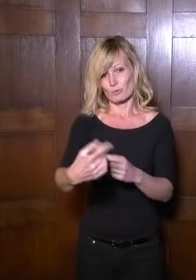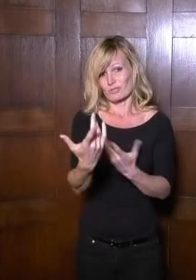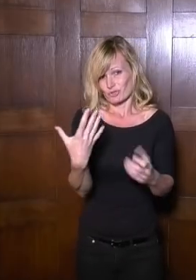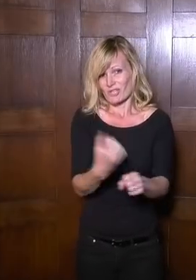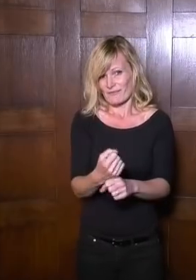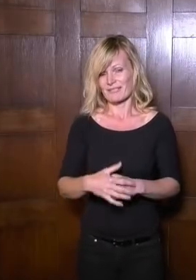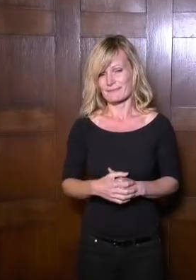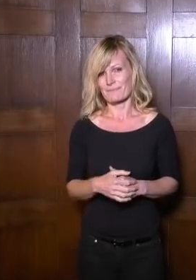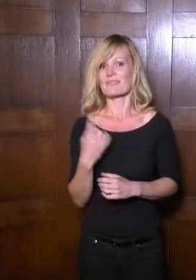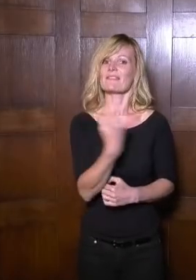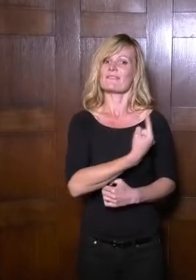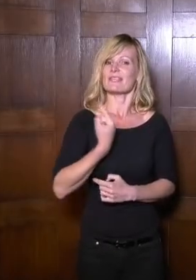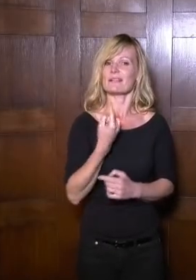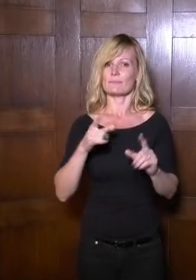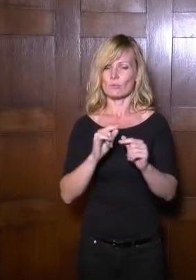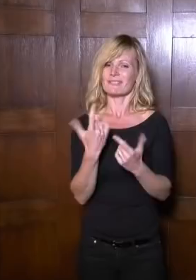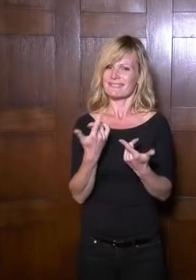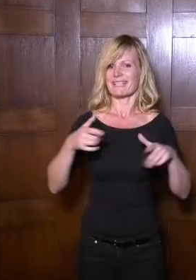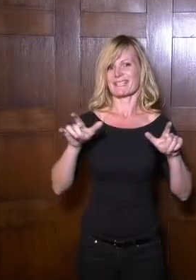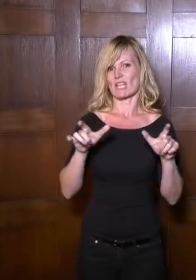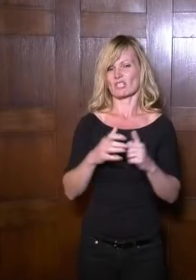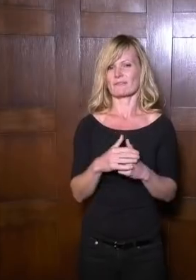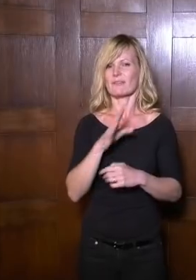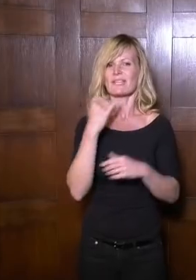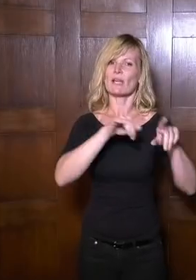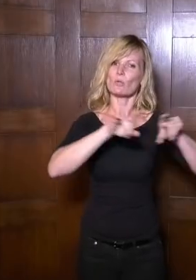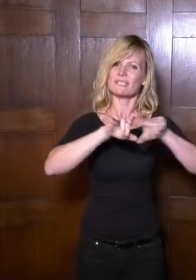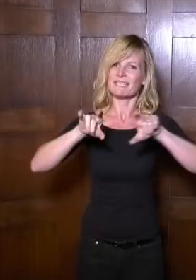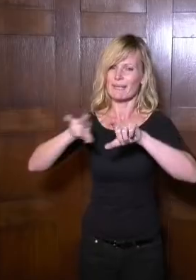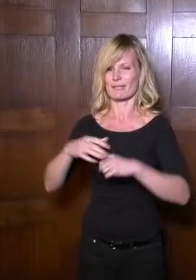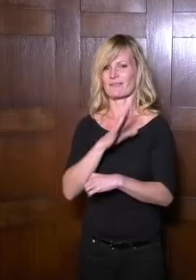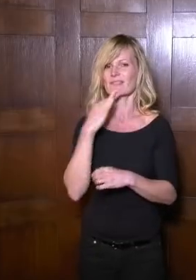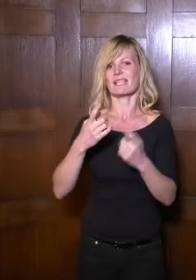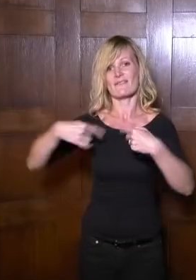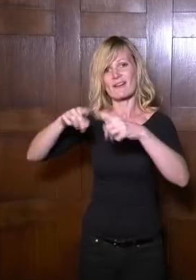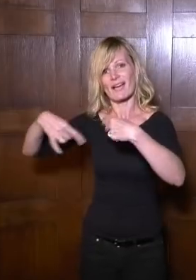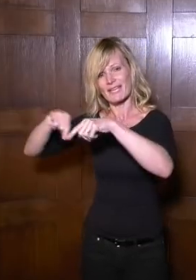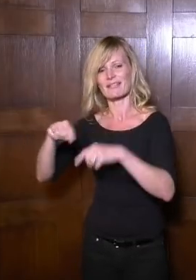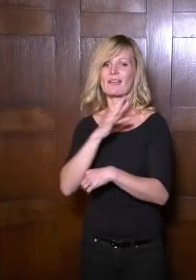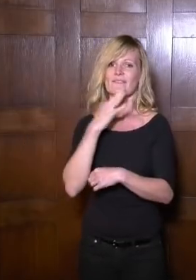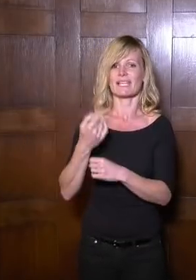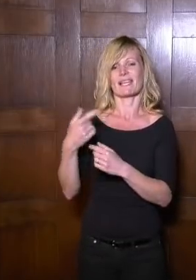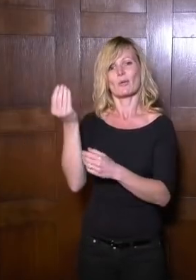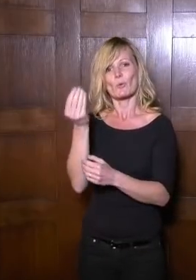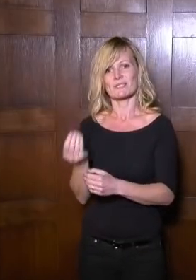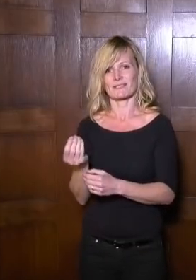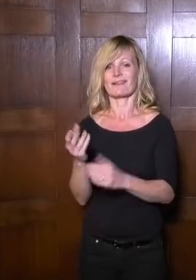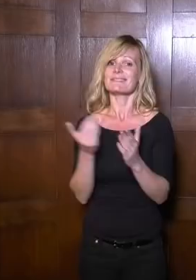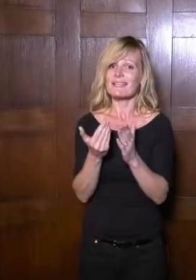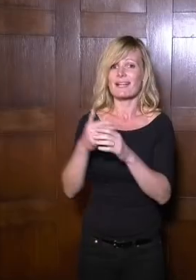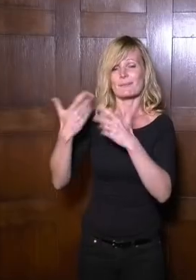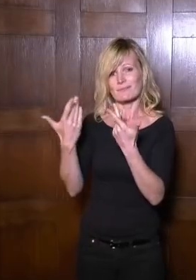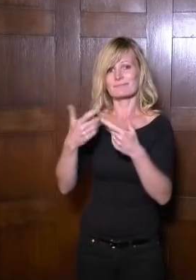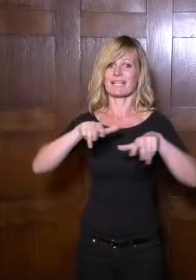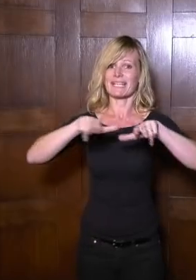diese Gesellschaft heißt vor allen Dingen viele Unternehmer, heißt viele Vereine, heißt viele Künstler. Deswegen überlegt die Regierung, was sie